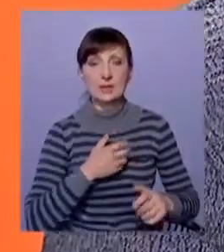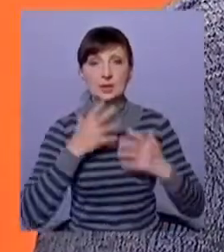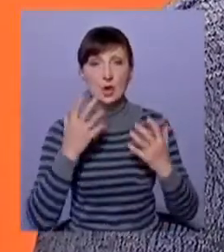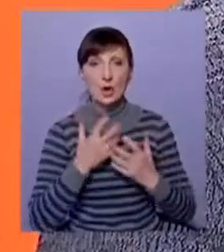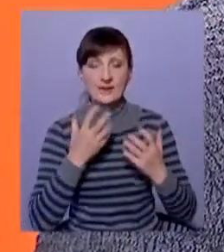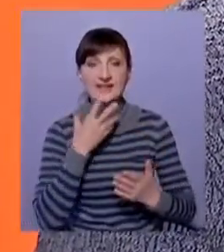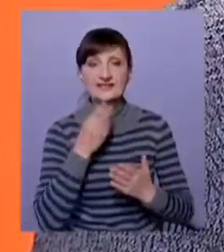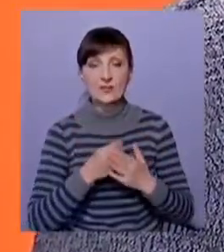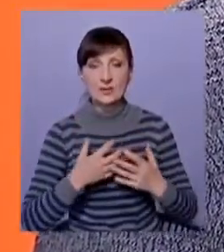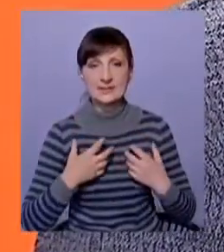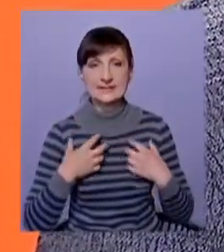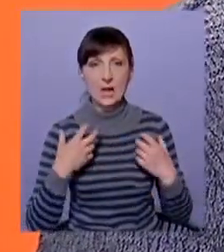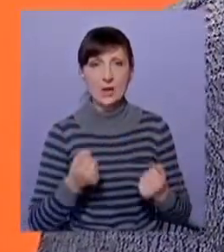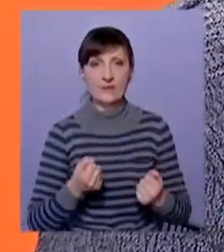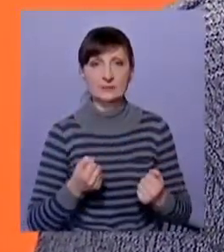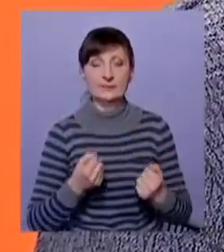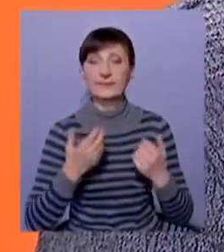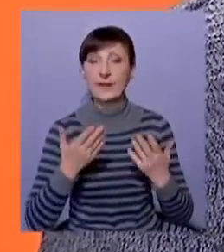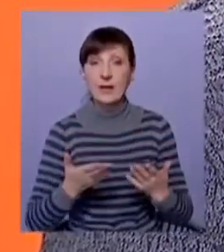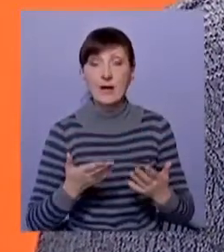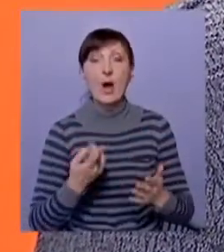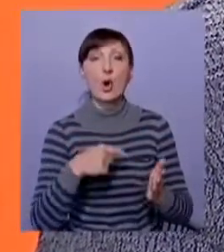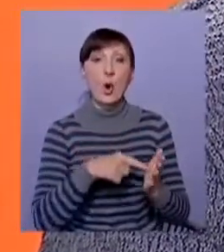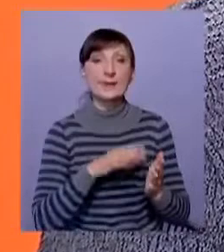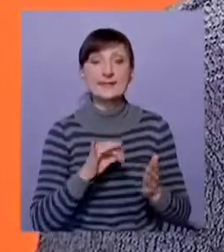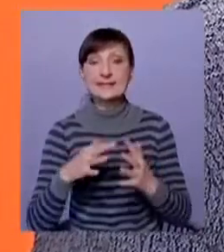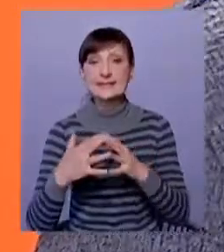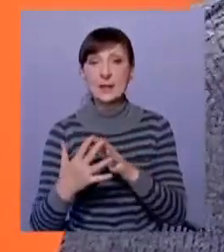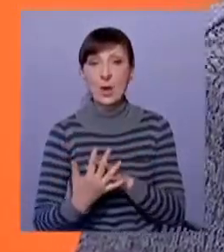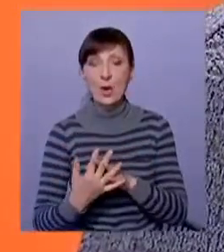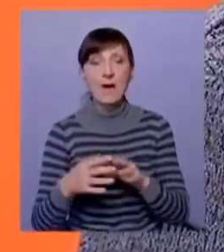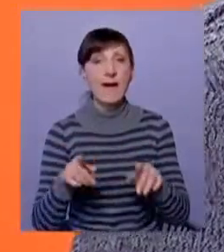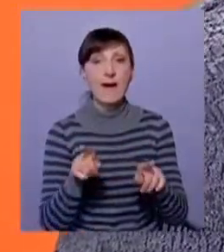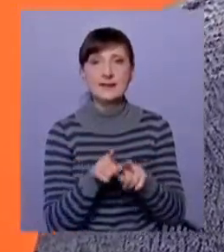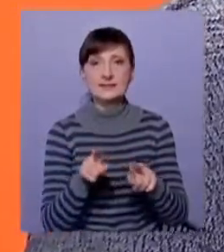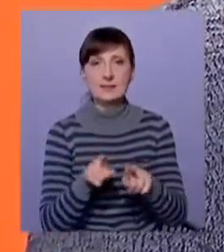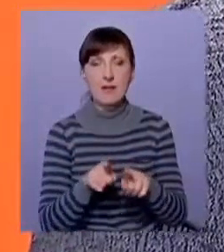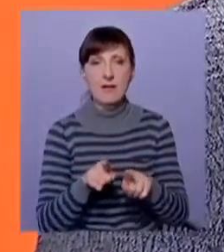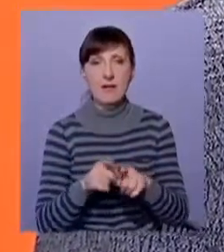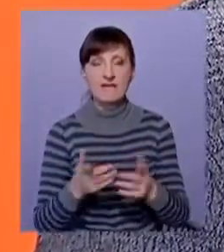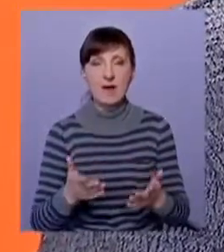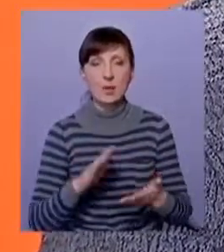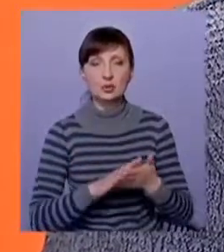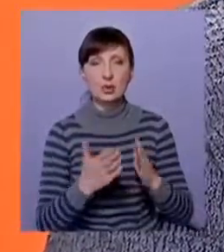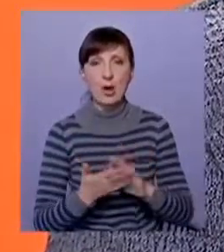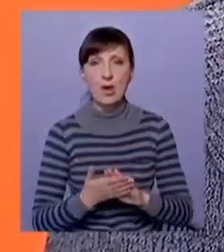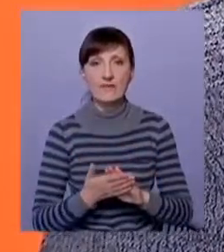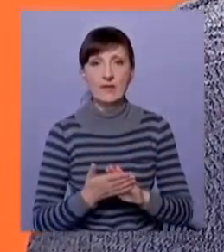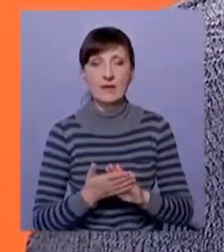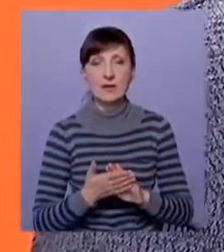сохранению, укреплению своего здоровья. Соответственно, город и село одинаковые, равнозначные у нас условия. В любом